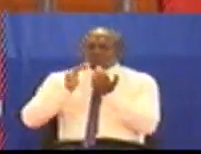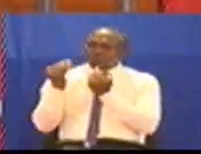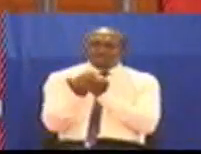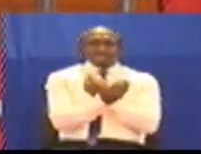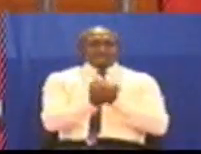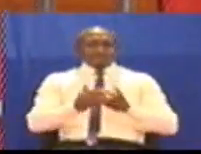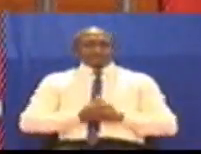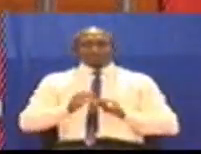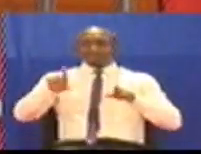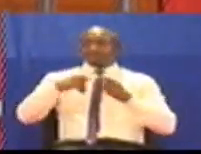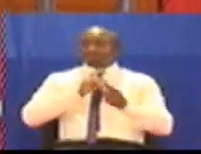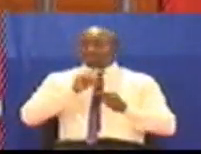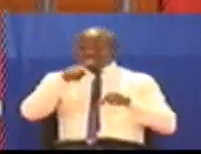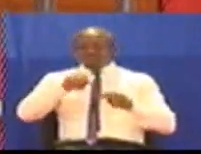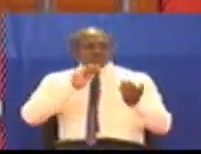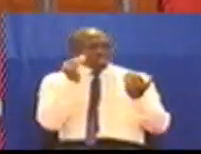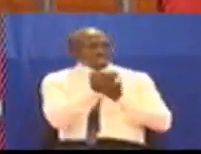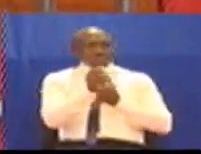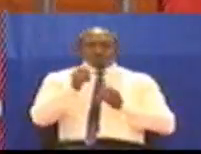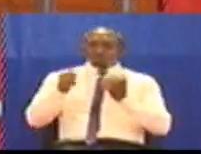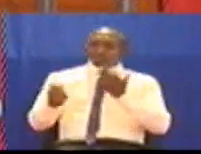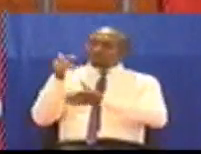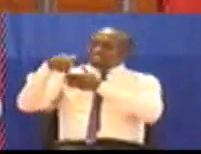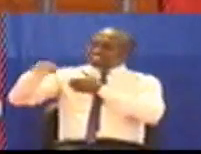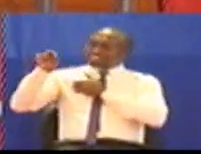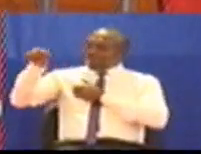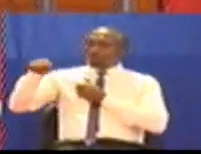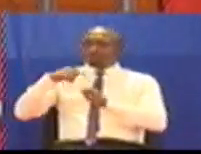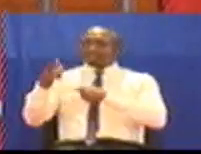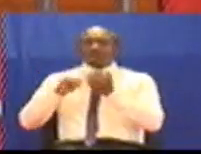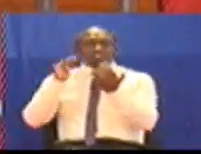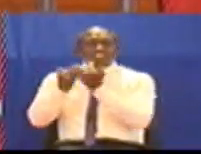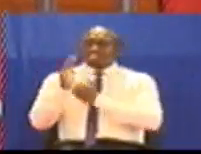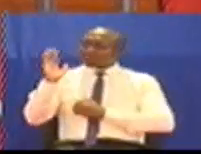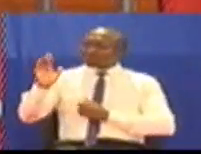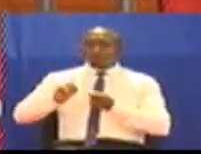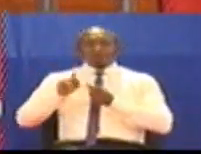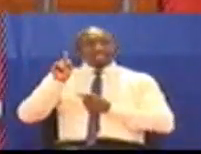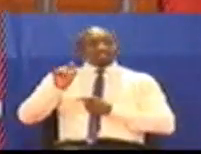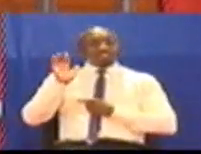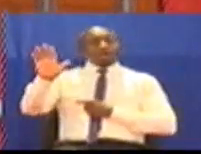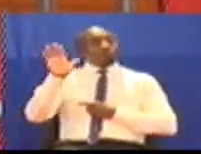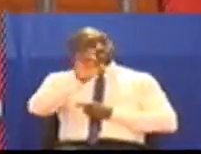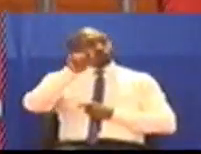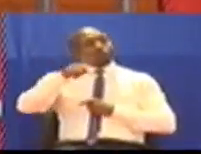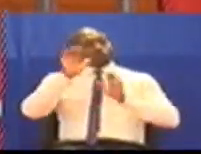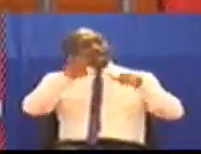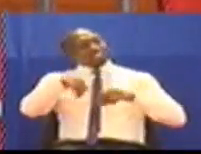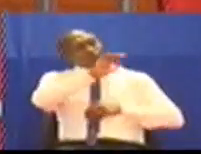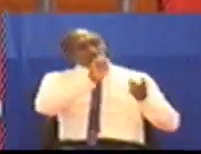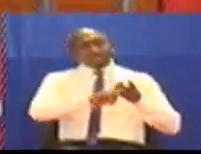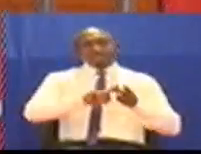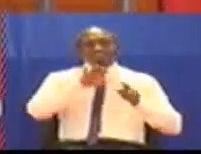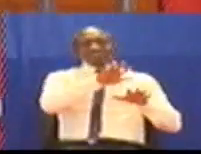yoyote. Lakini je, hivi tunavyojilinda tukitoka nje ya bunge na sisi tunaendelea kujilinda? Kule chakoni chako tunaacha kwenda? Huku na huku tunaacha